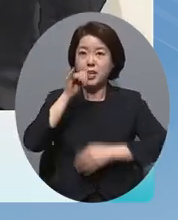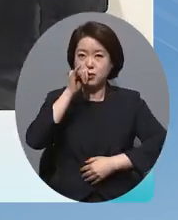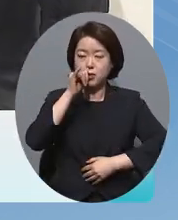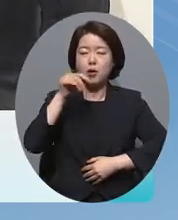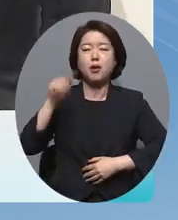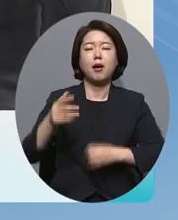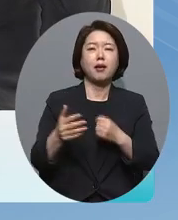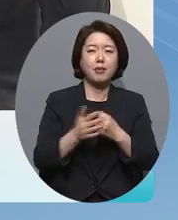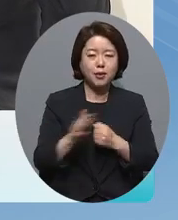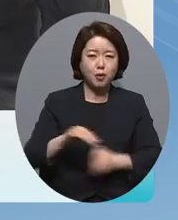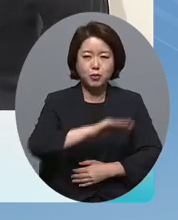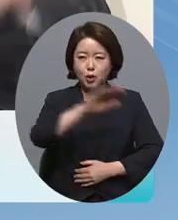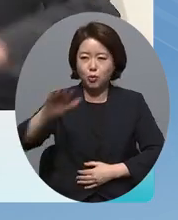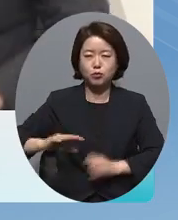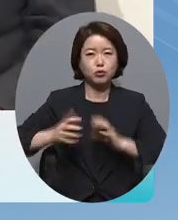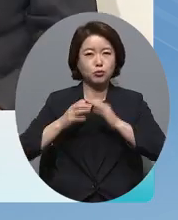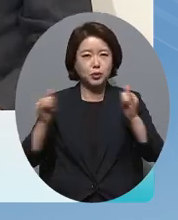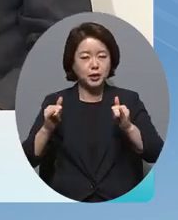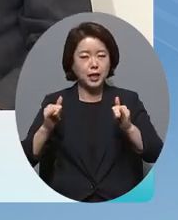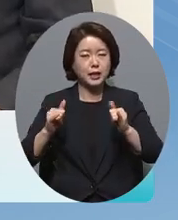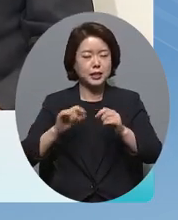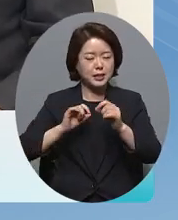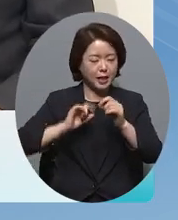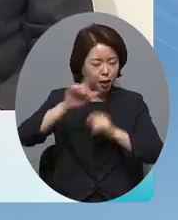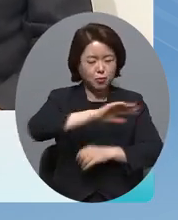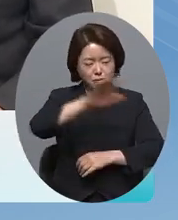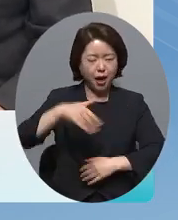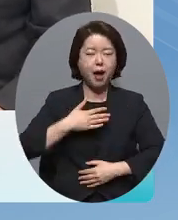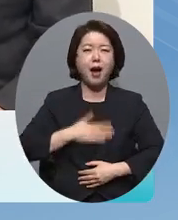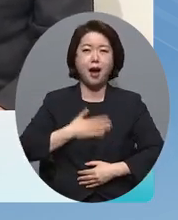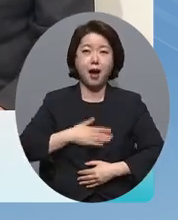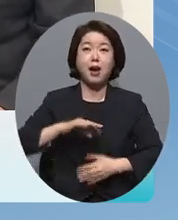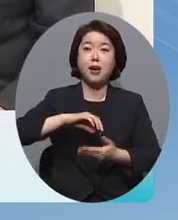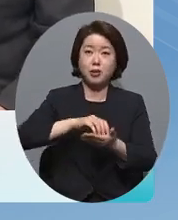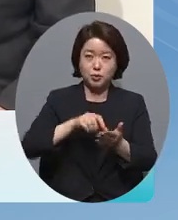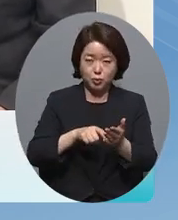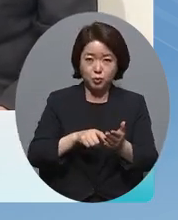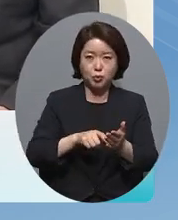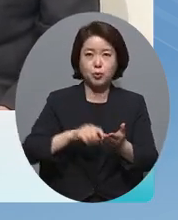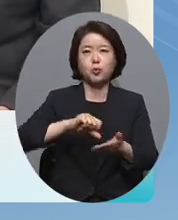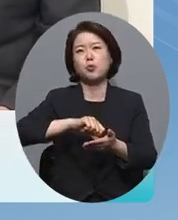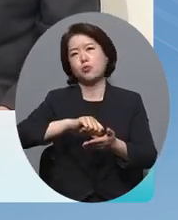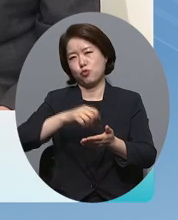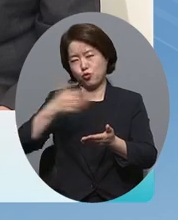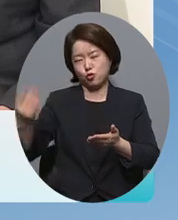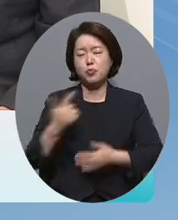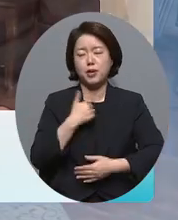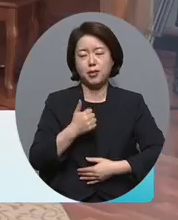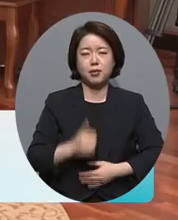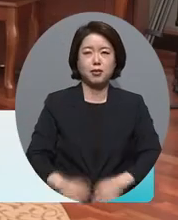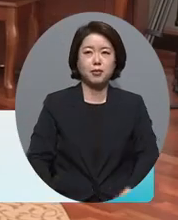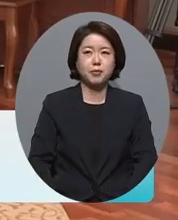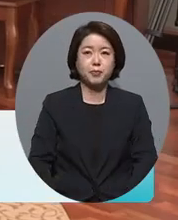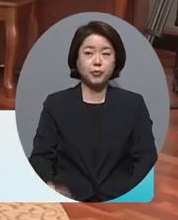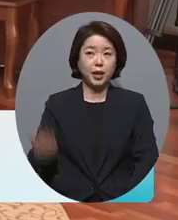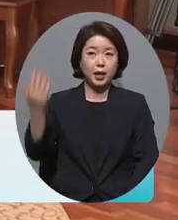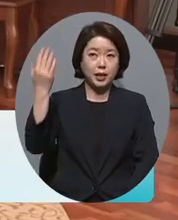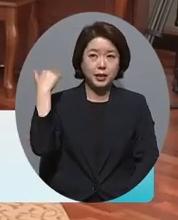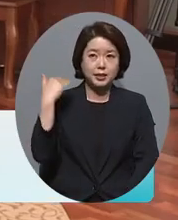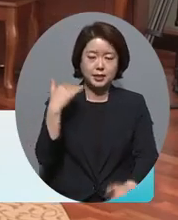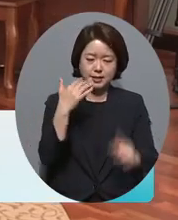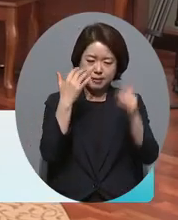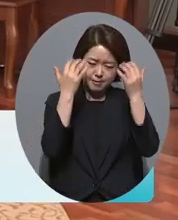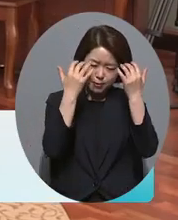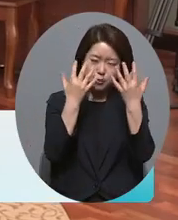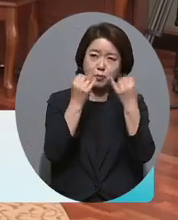우리 국민들 중에 거의 모르는 사람이 없을 정도의 그 유명세를 그 탔었죠 그래서 당시에 고초를 많이